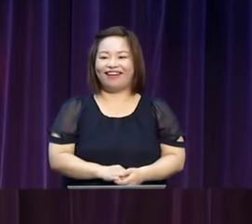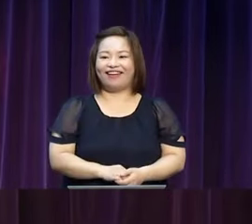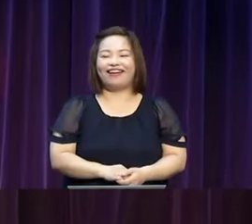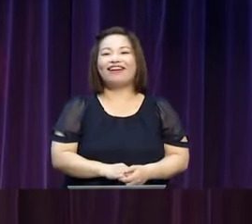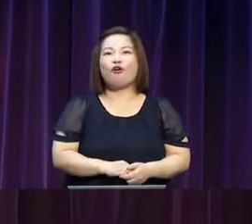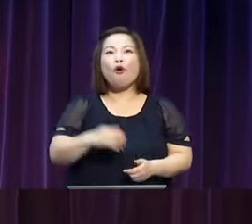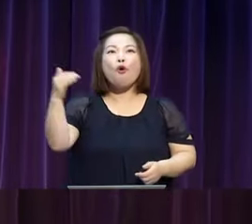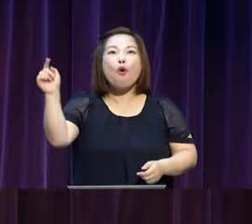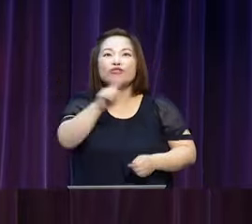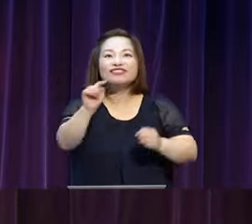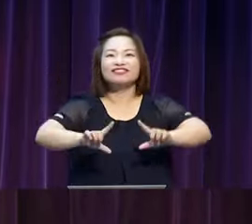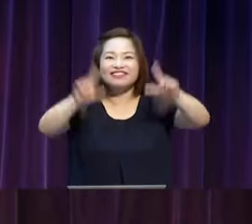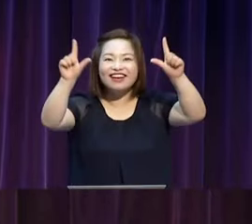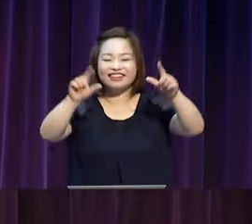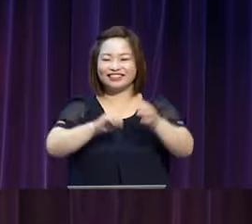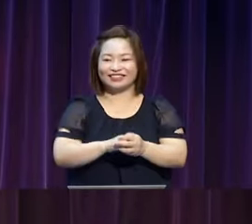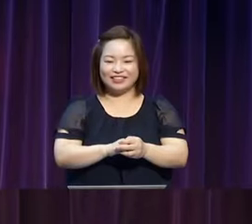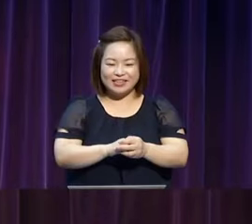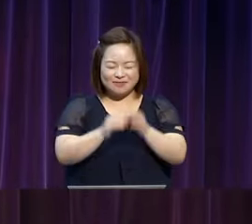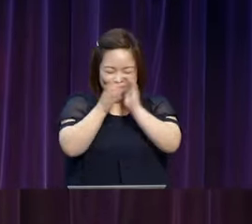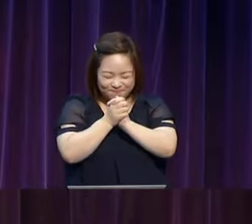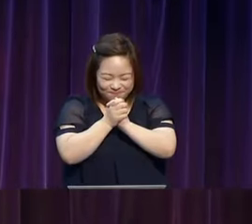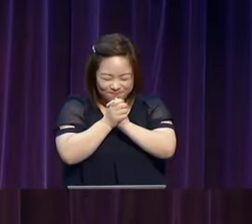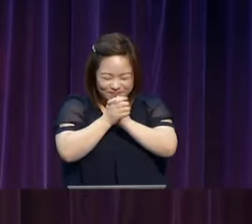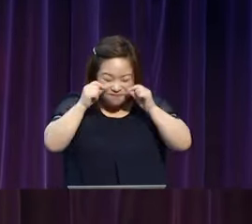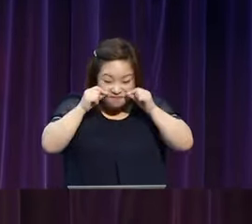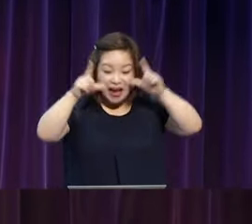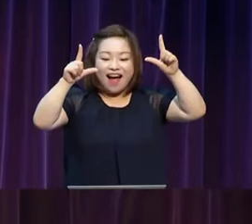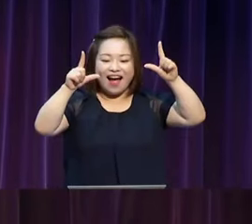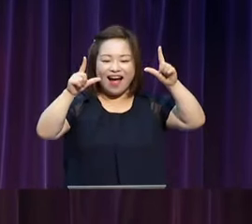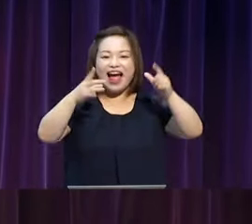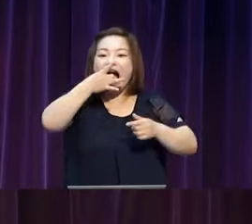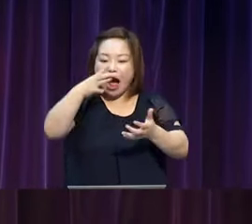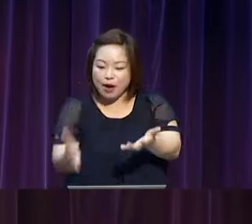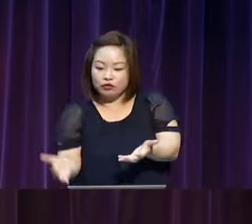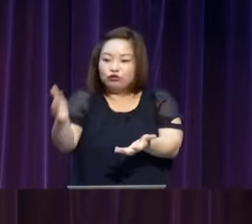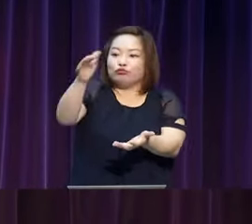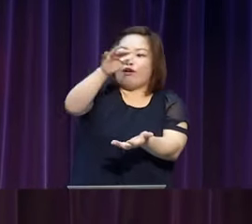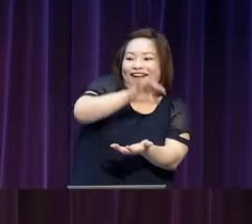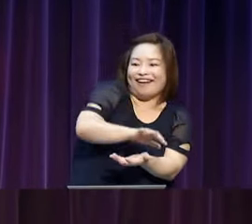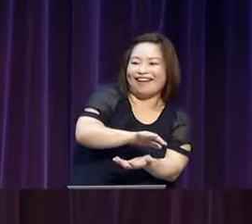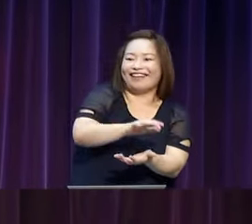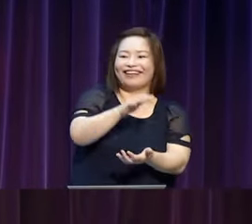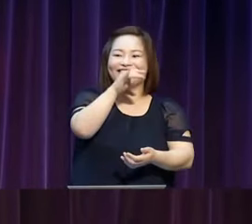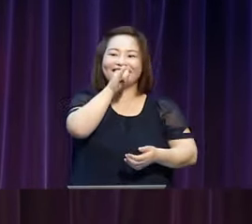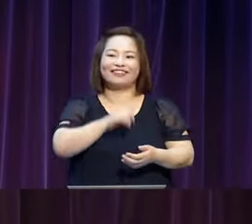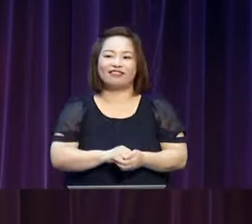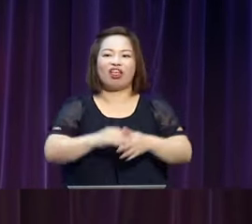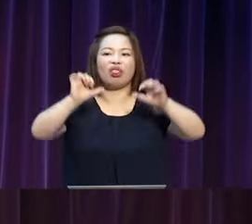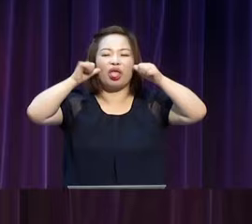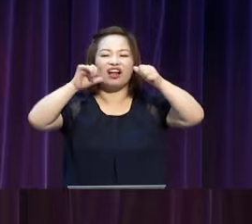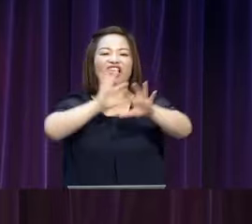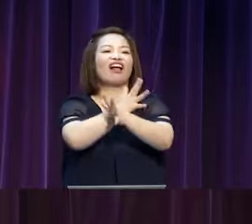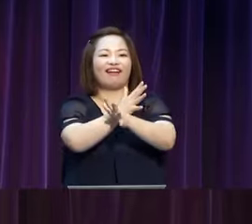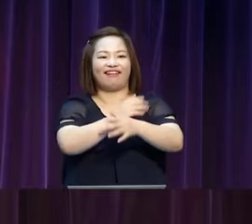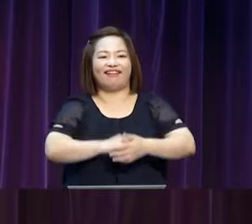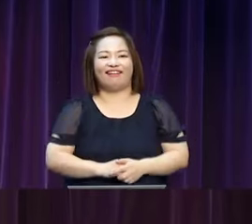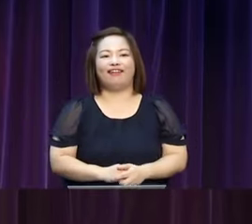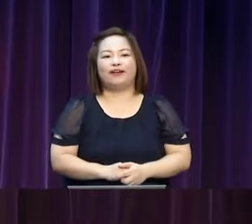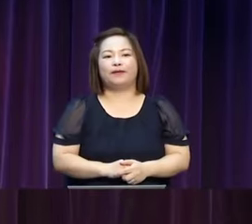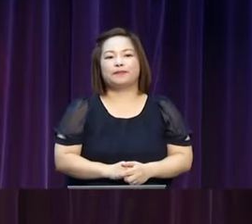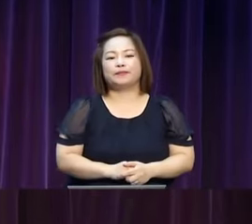어떤 때는요, 밥만 수북히 있는 식판이 제 앞에 있어. 그게 꽤 갔어요. 예.